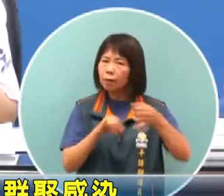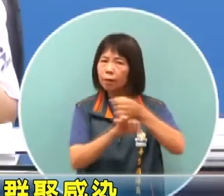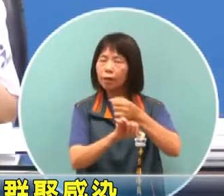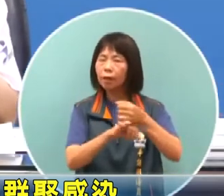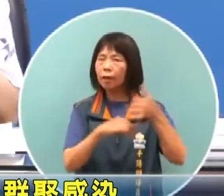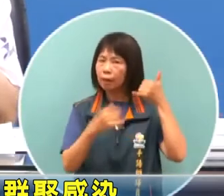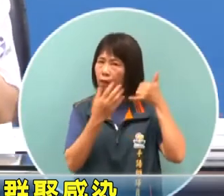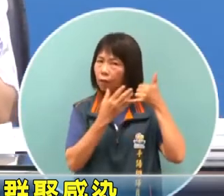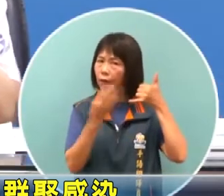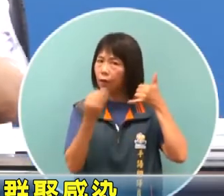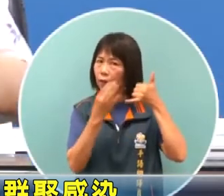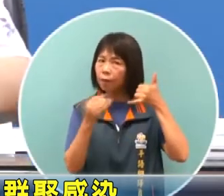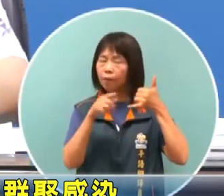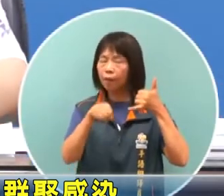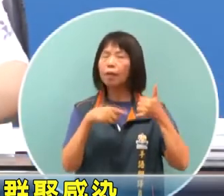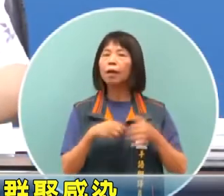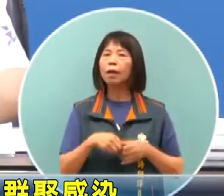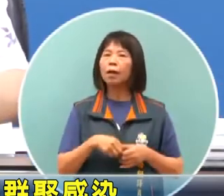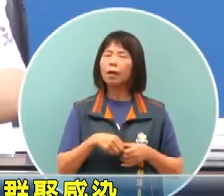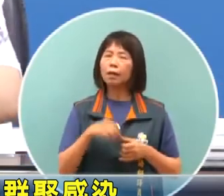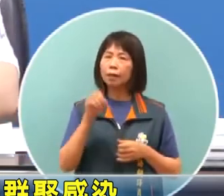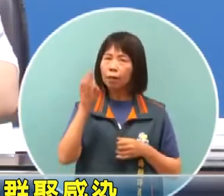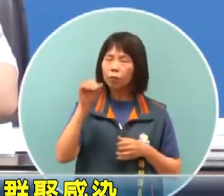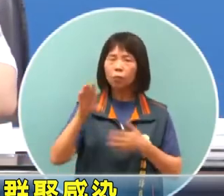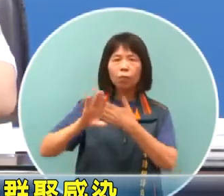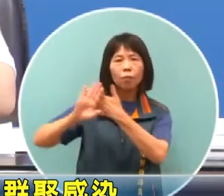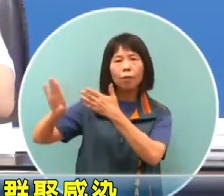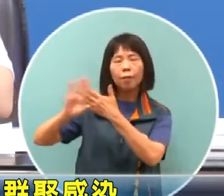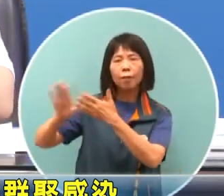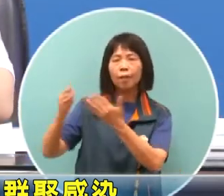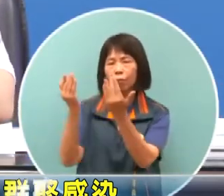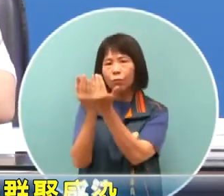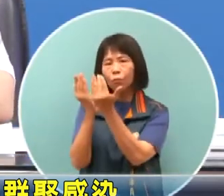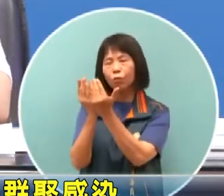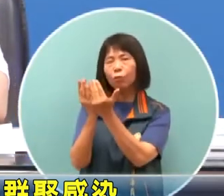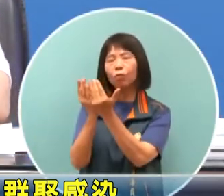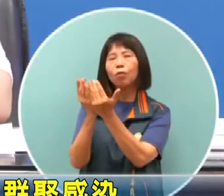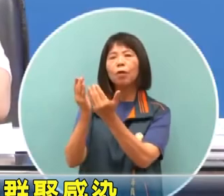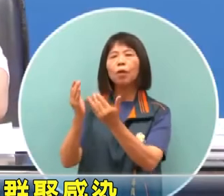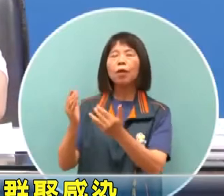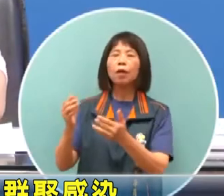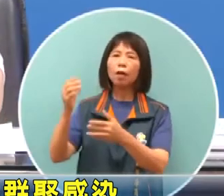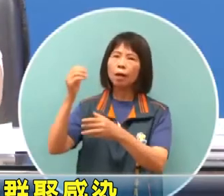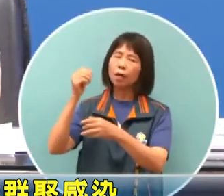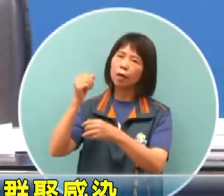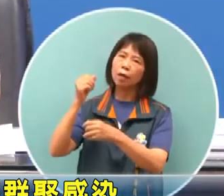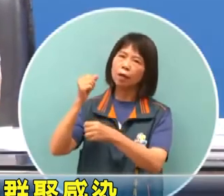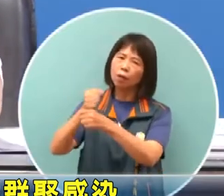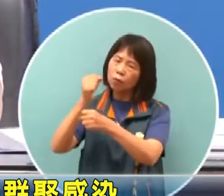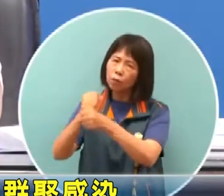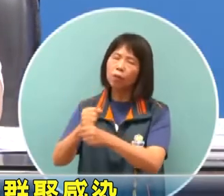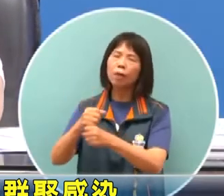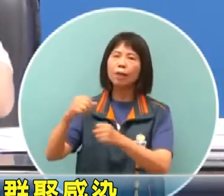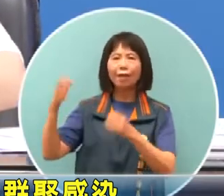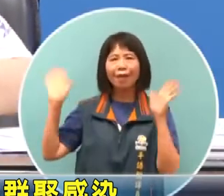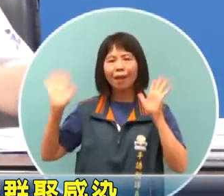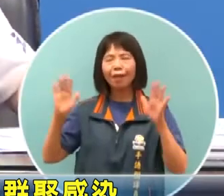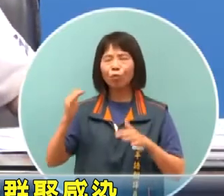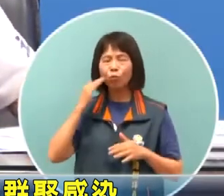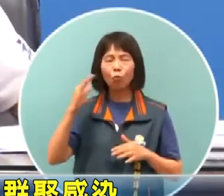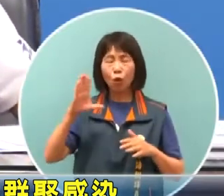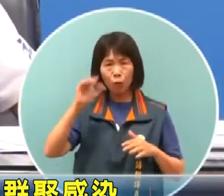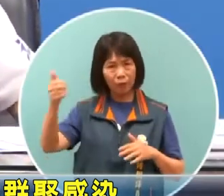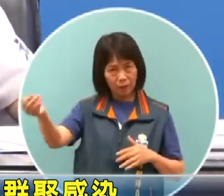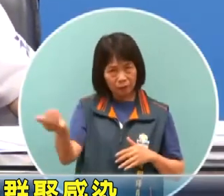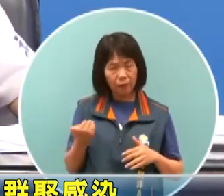乡亲好好来运用，告诉我们在外就业求学的孩子们，要回到家之